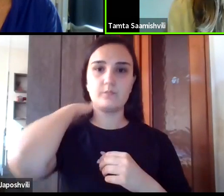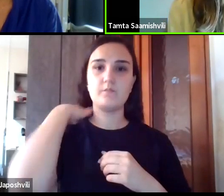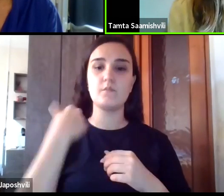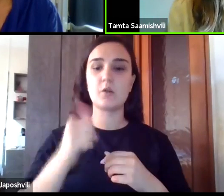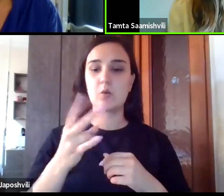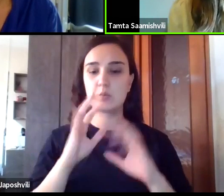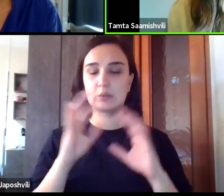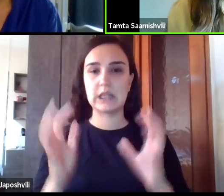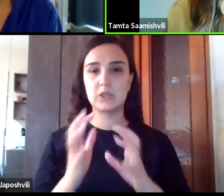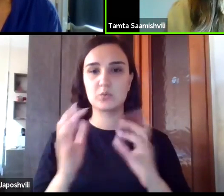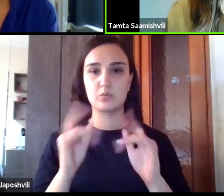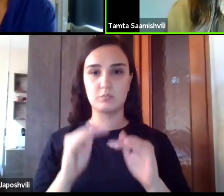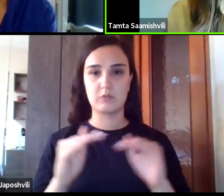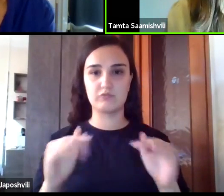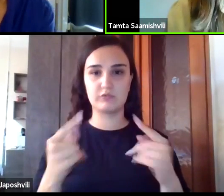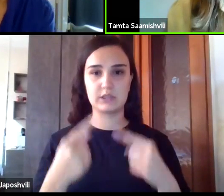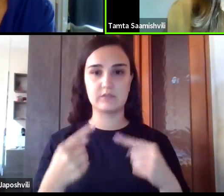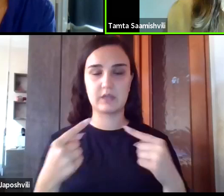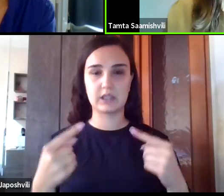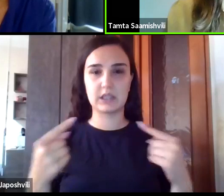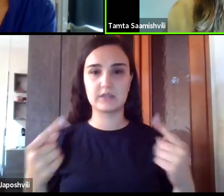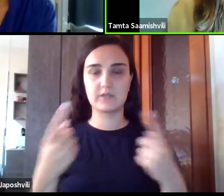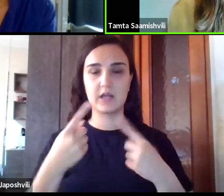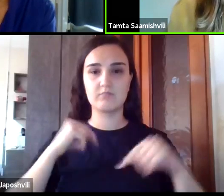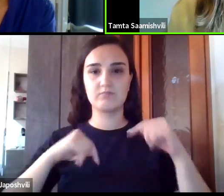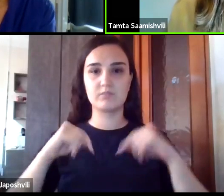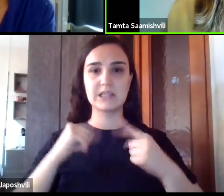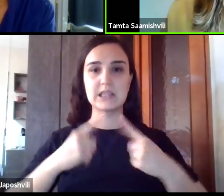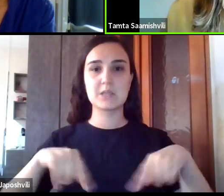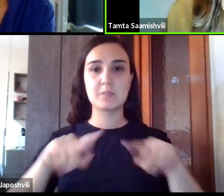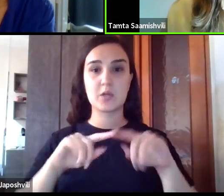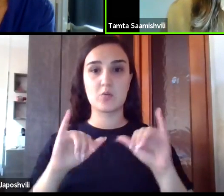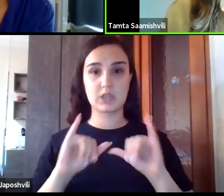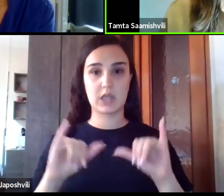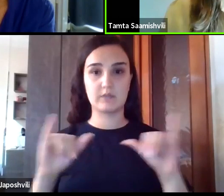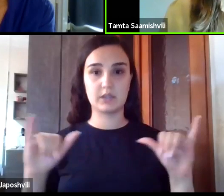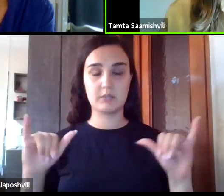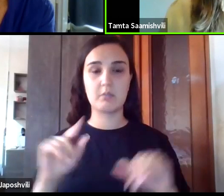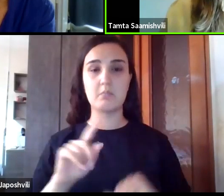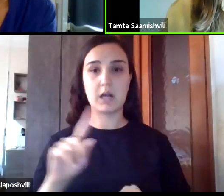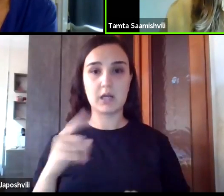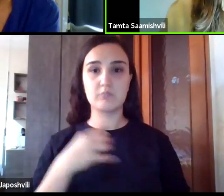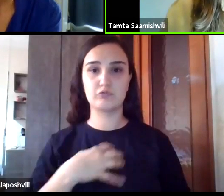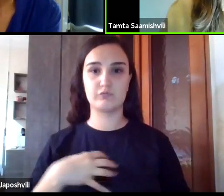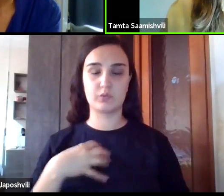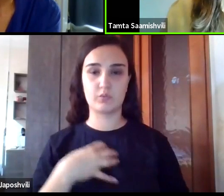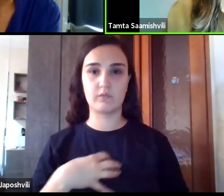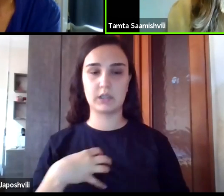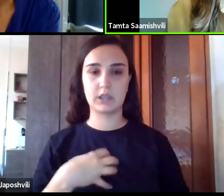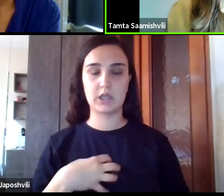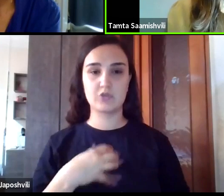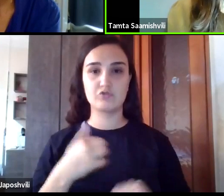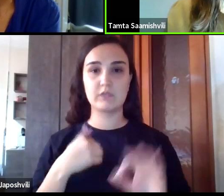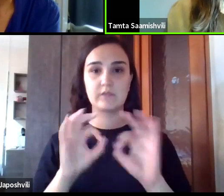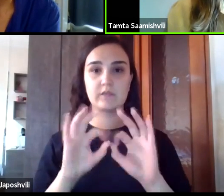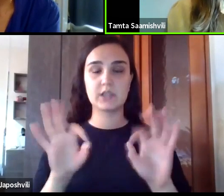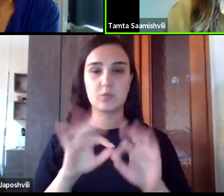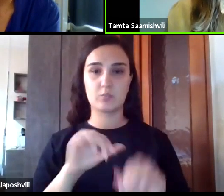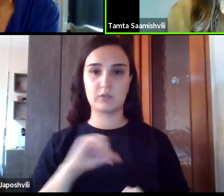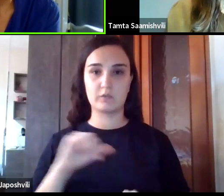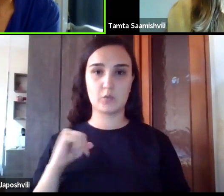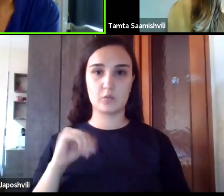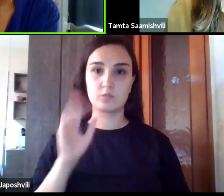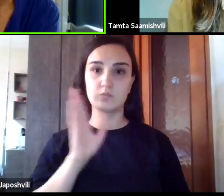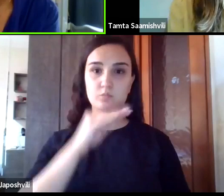ბავშვის სხვადასხვა სხვა სფეროს განვითარებაზე. მაგრამ არანაკლი მნიშვნელოვანია, რომ ჩვენ ვესაუბროთ თავად მშობლებზე,